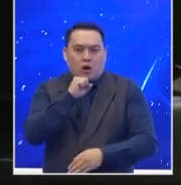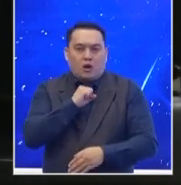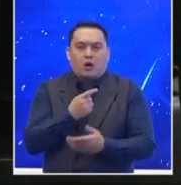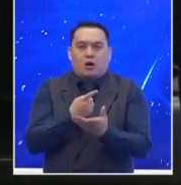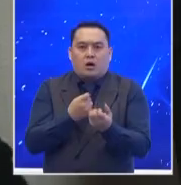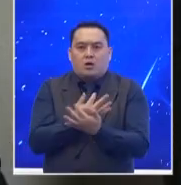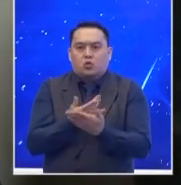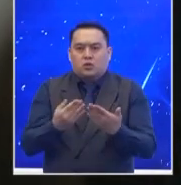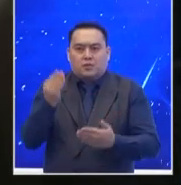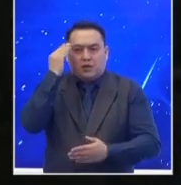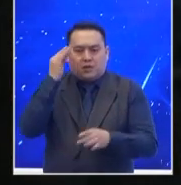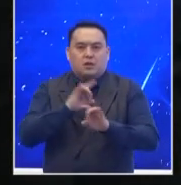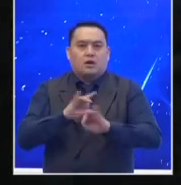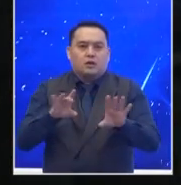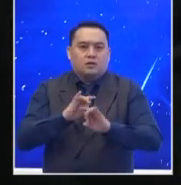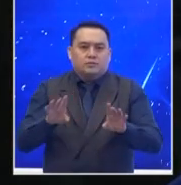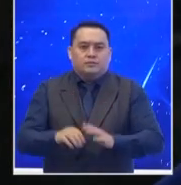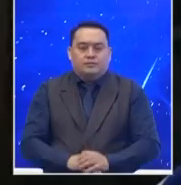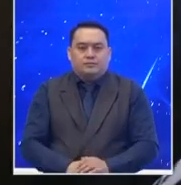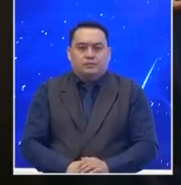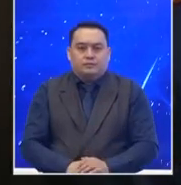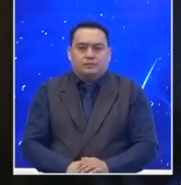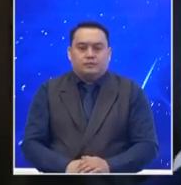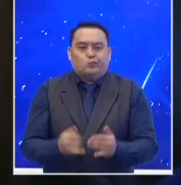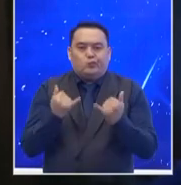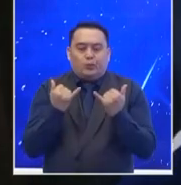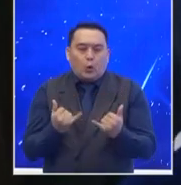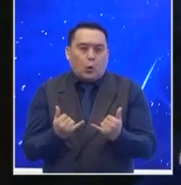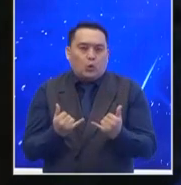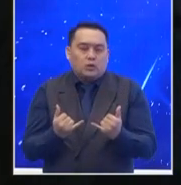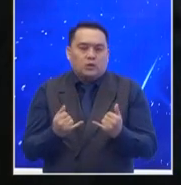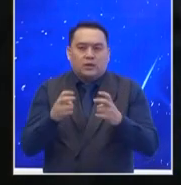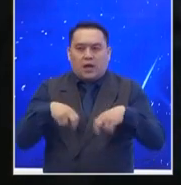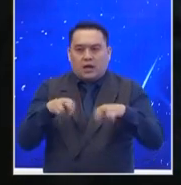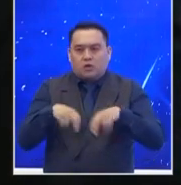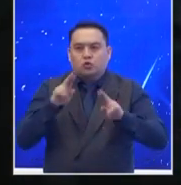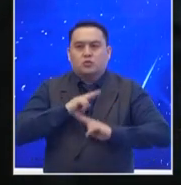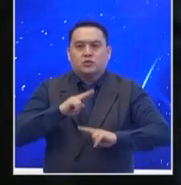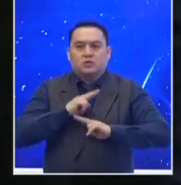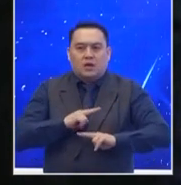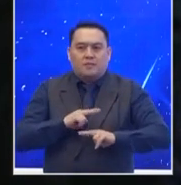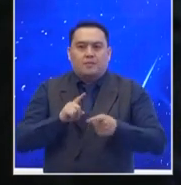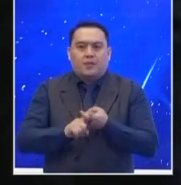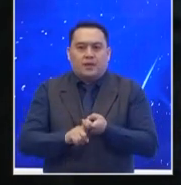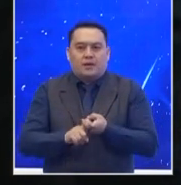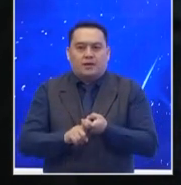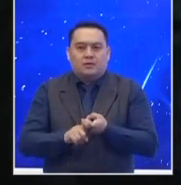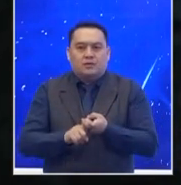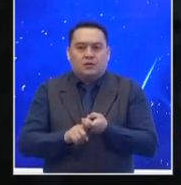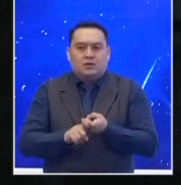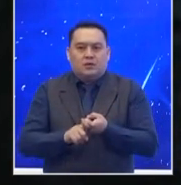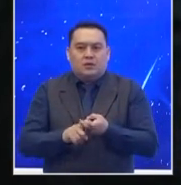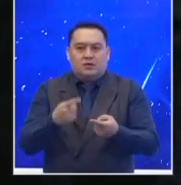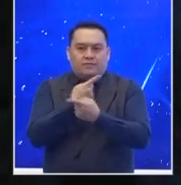туралы пікір білдірді. Он пакетел оружие. Бүгін тергеу амалдары жүргізілуіне байланысты және тергеу мүддесіне орай